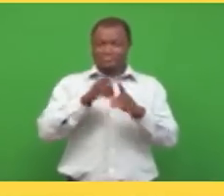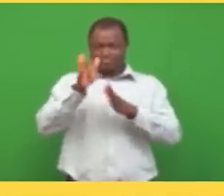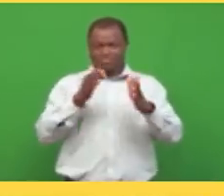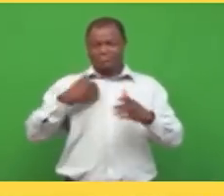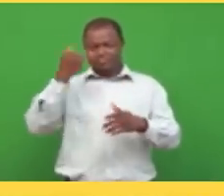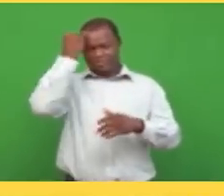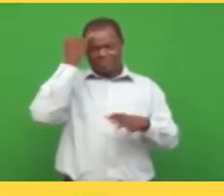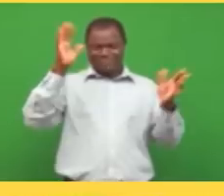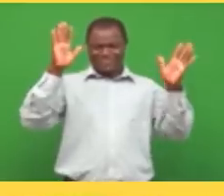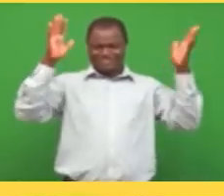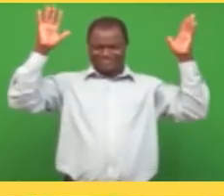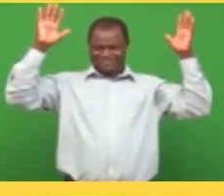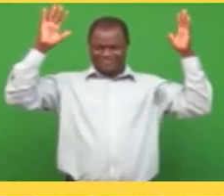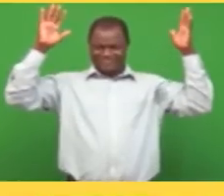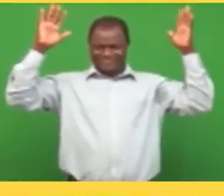nyu Dr.